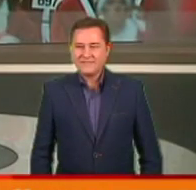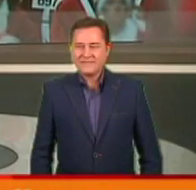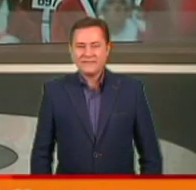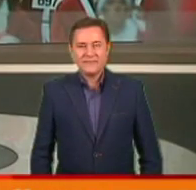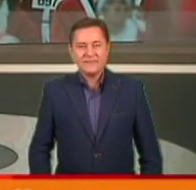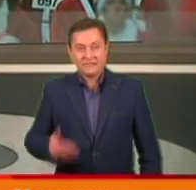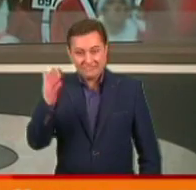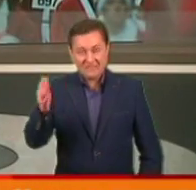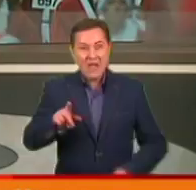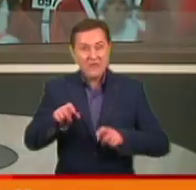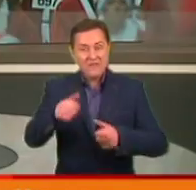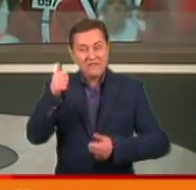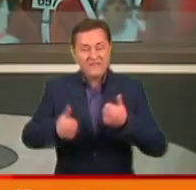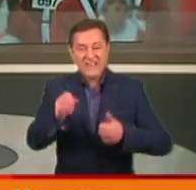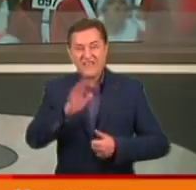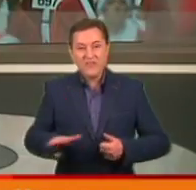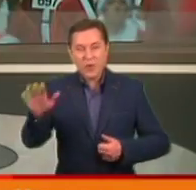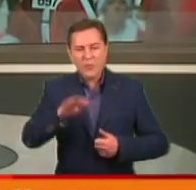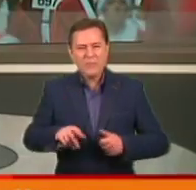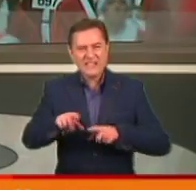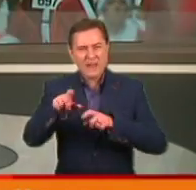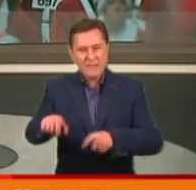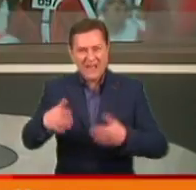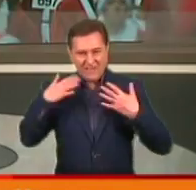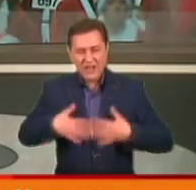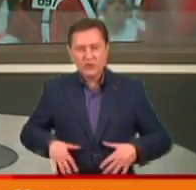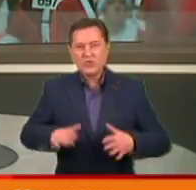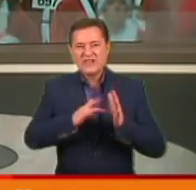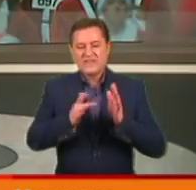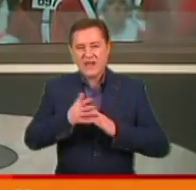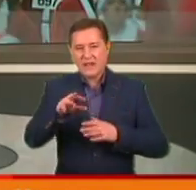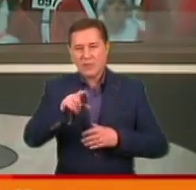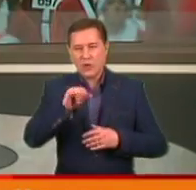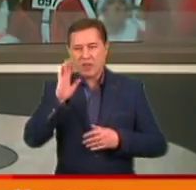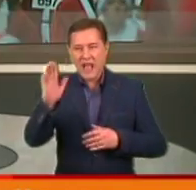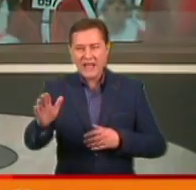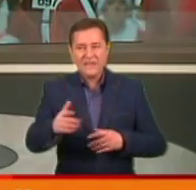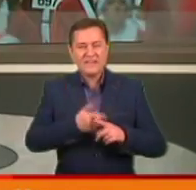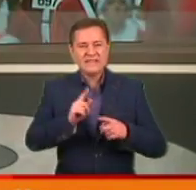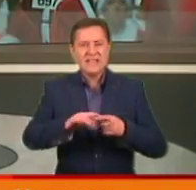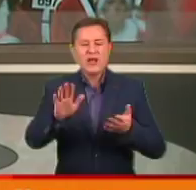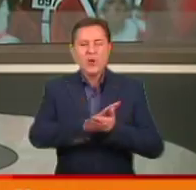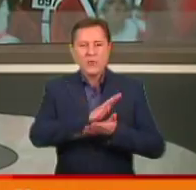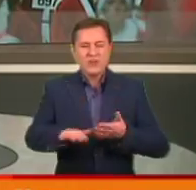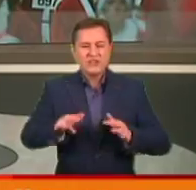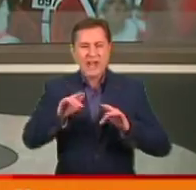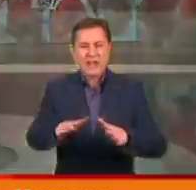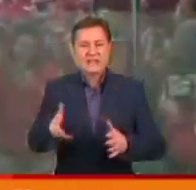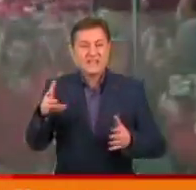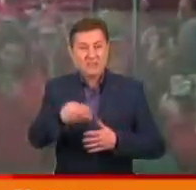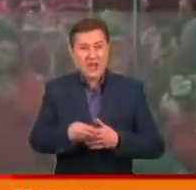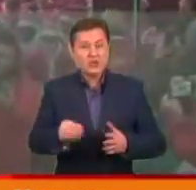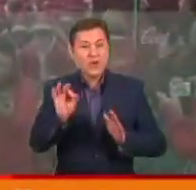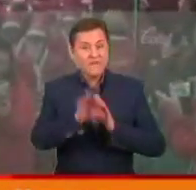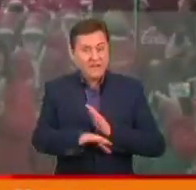санти в бігах. У Європі відбулися численні забіги в костюмах святих Миколаїв. Це доброчинні акції, кожен учасник сплачує внесок.